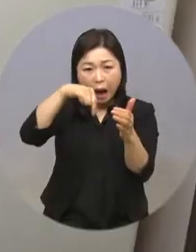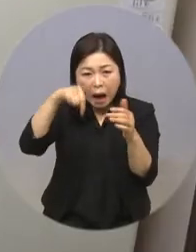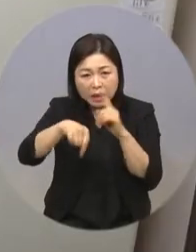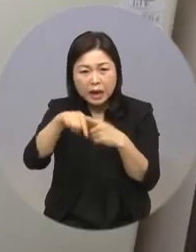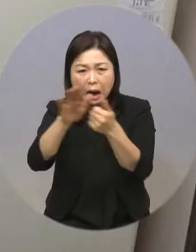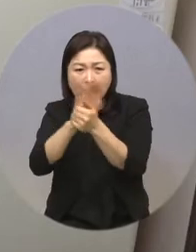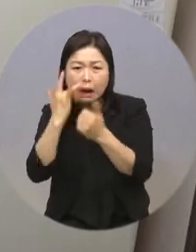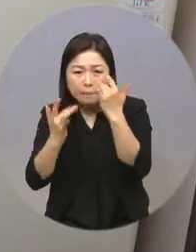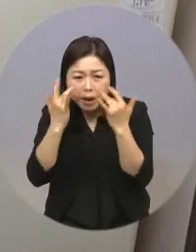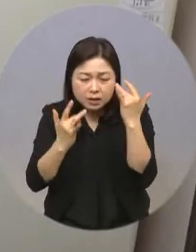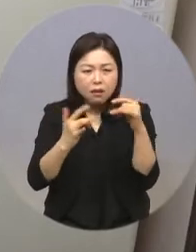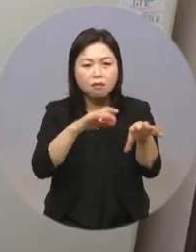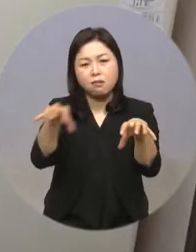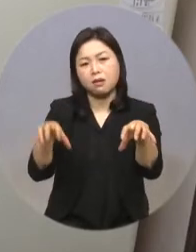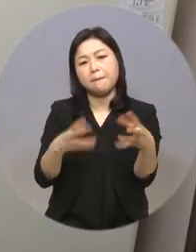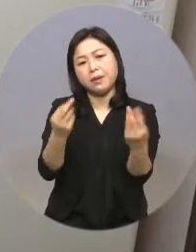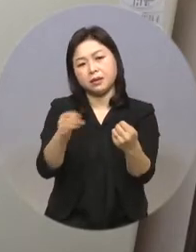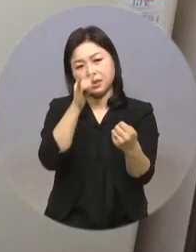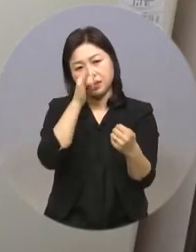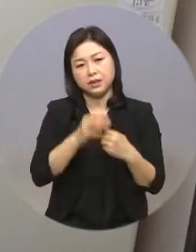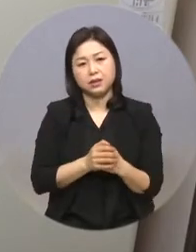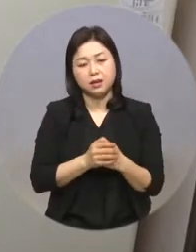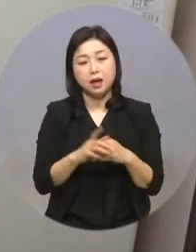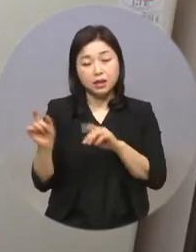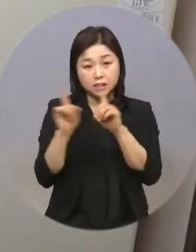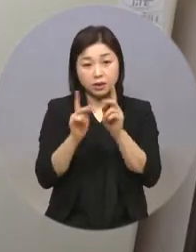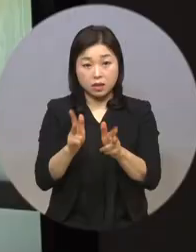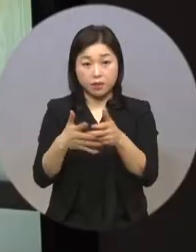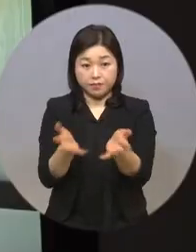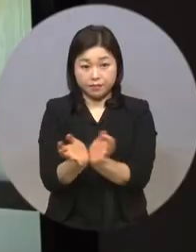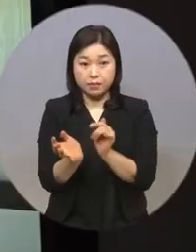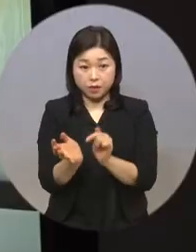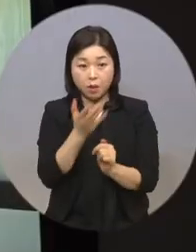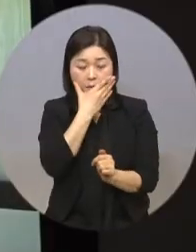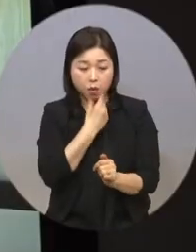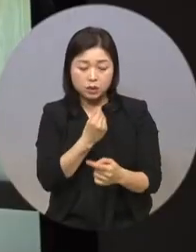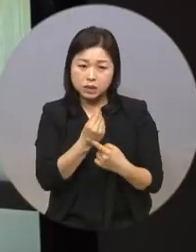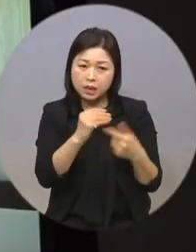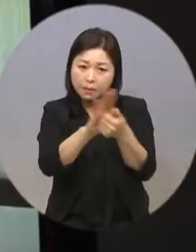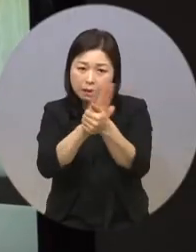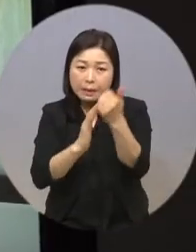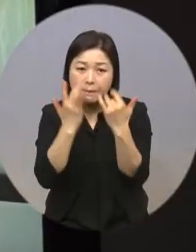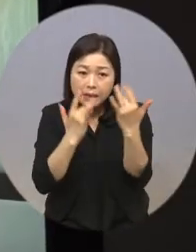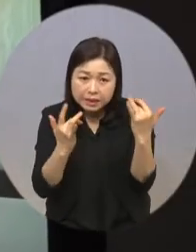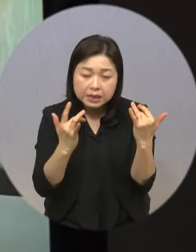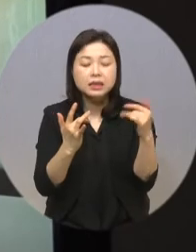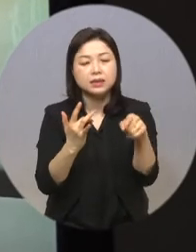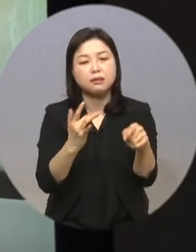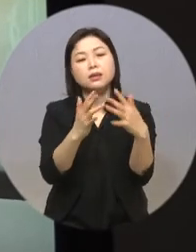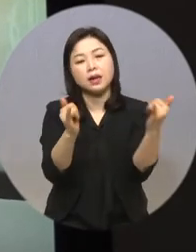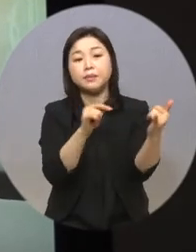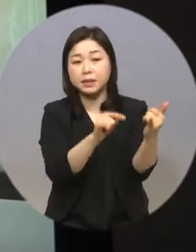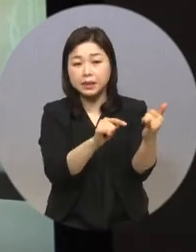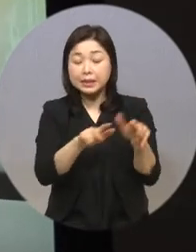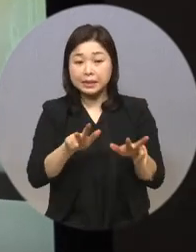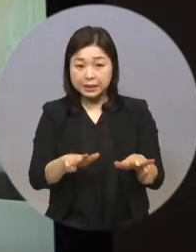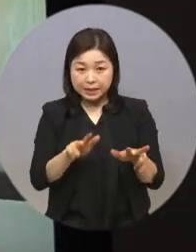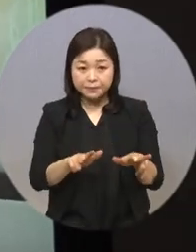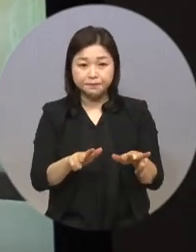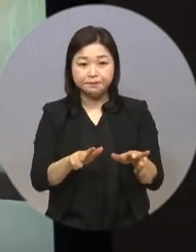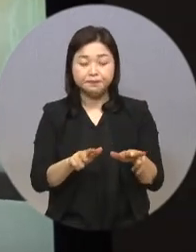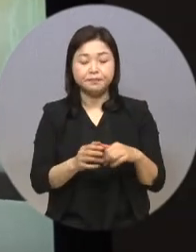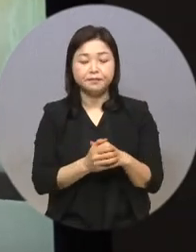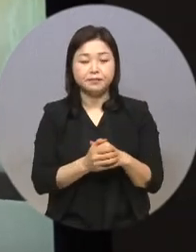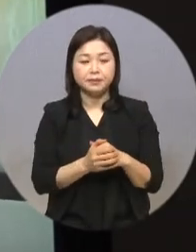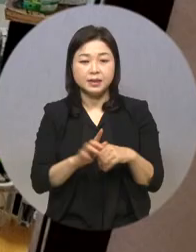존재합니다. 센터의 자활사업단 역시 복지 사각지대 속 이웃이었지만 지금은